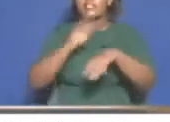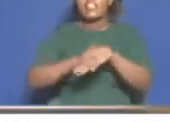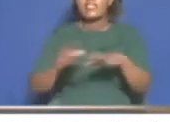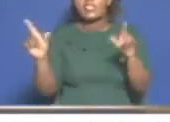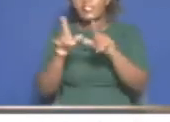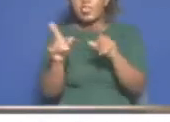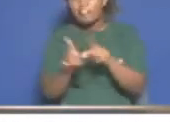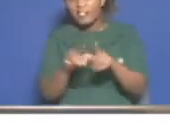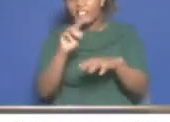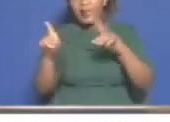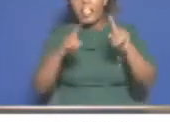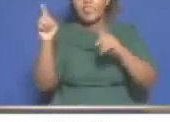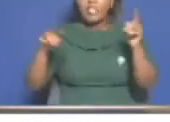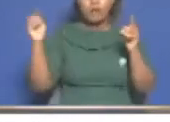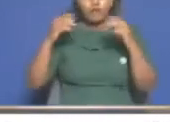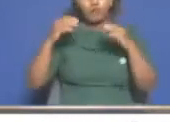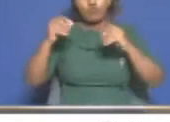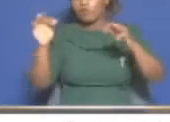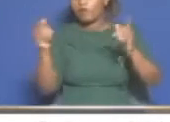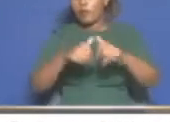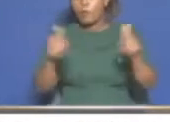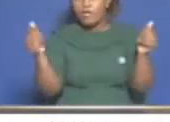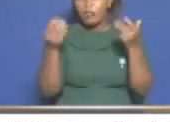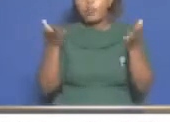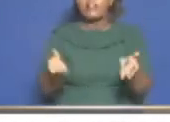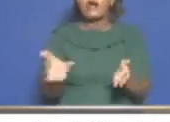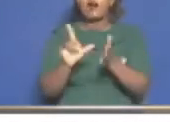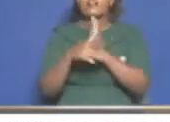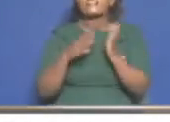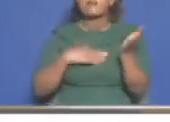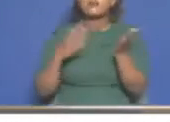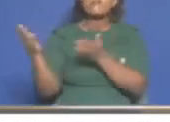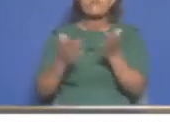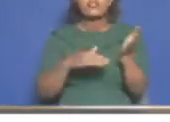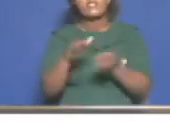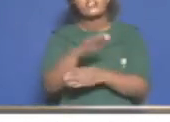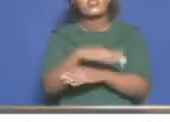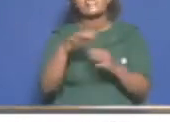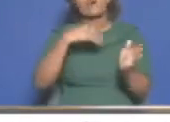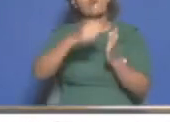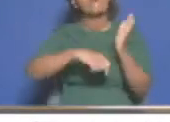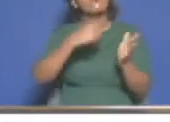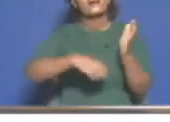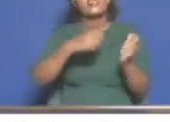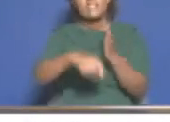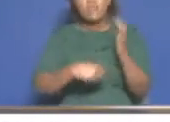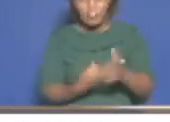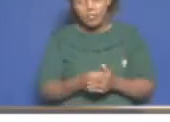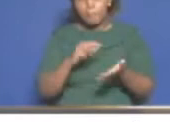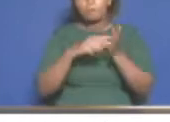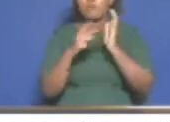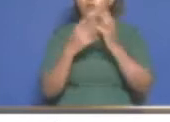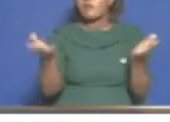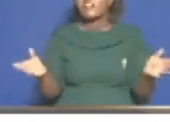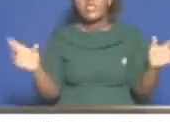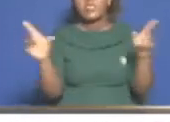nimepita mtihani. Na sasa nimetolewa pale, inaletwa katika mambo ya viwanda. Unapata ya kwamba hicho cheti kinakosa